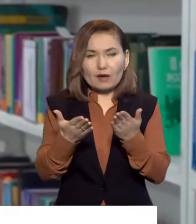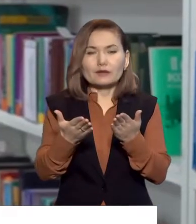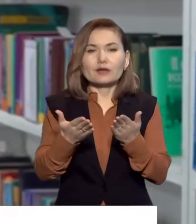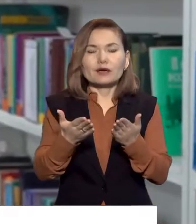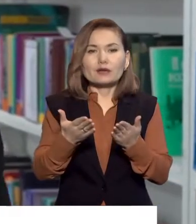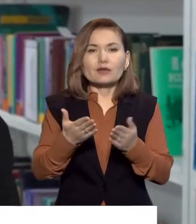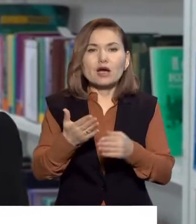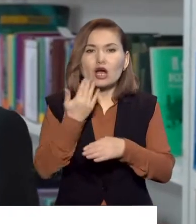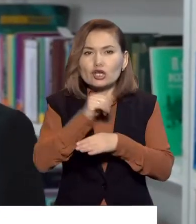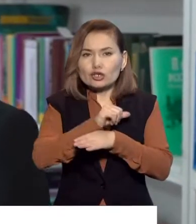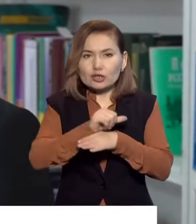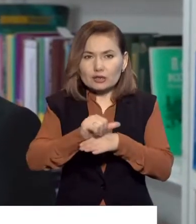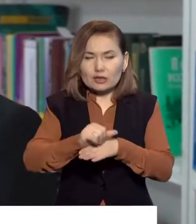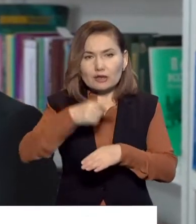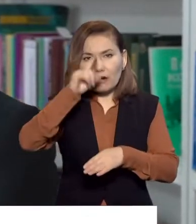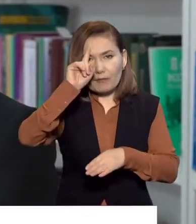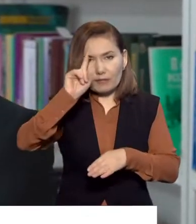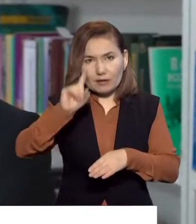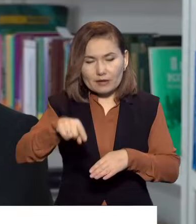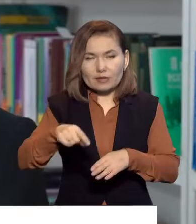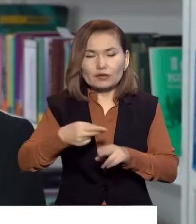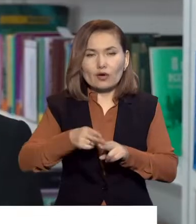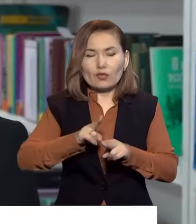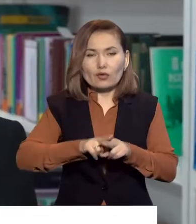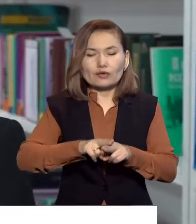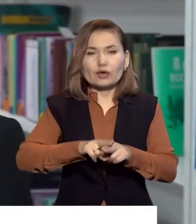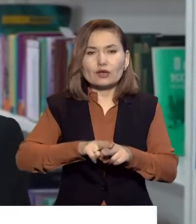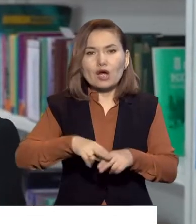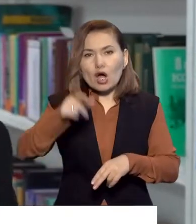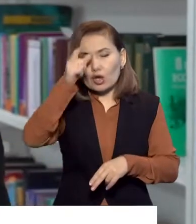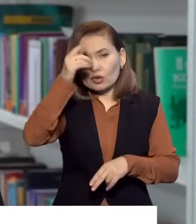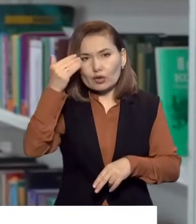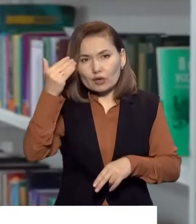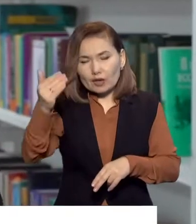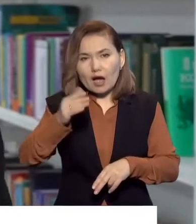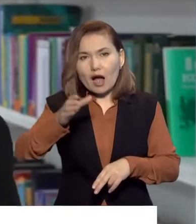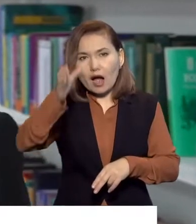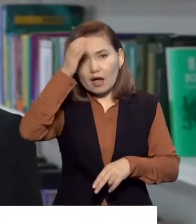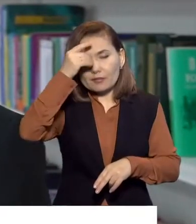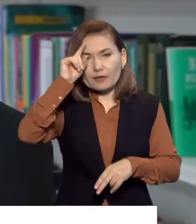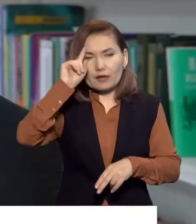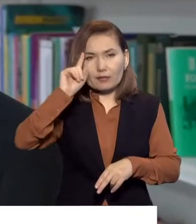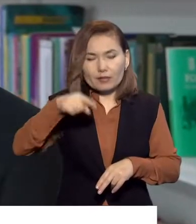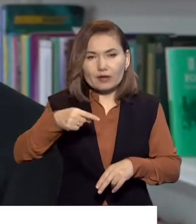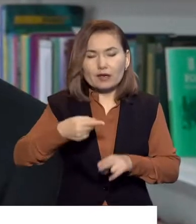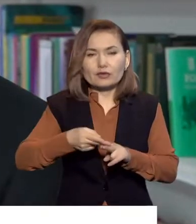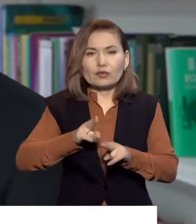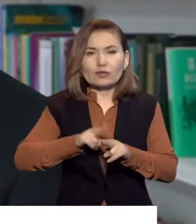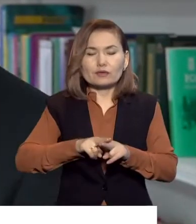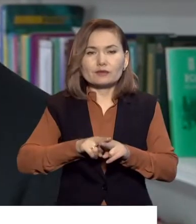болмайды. Бірақ оны түрік дүниесінің ғалымдары біледі. Түрік